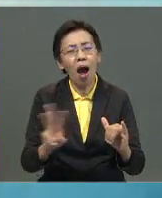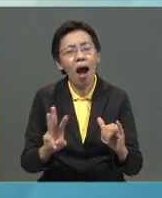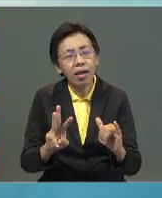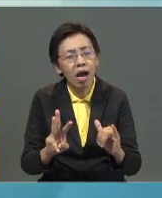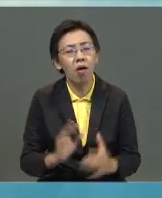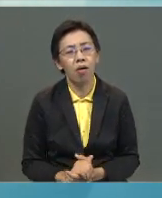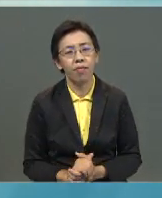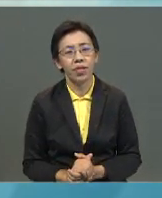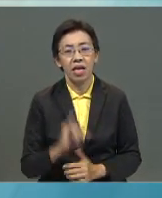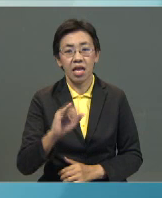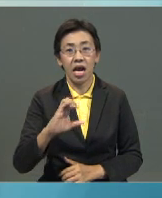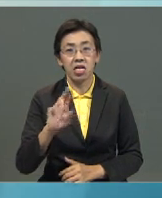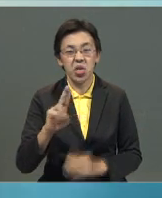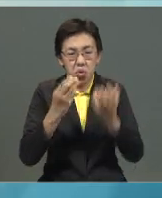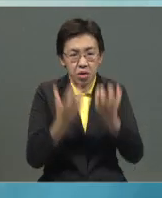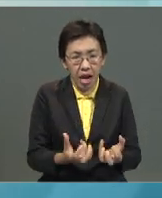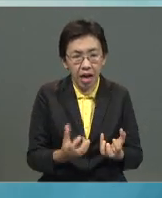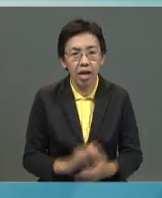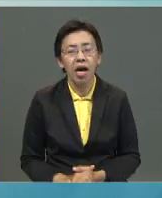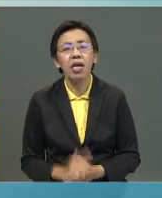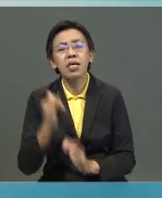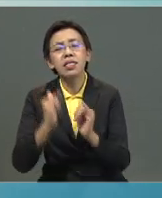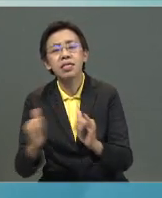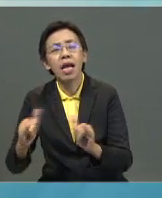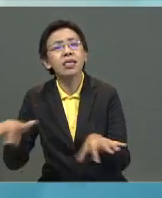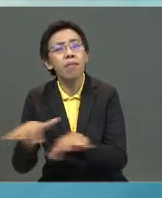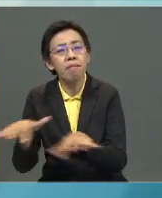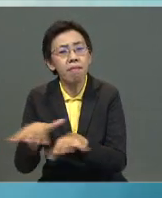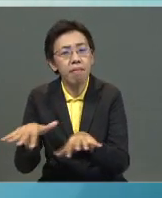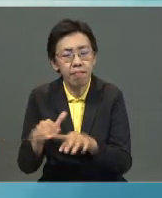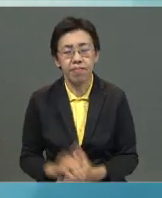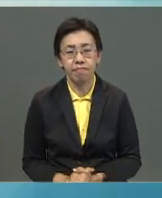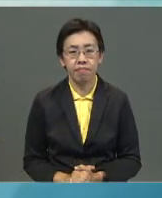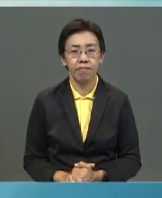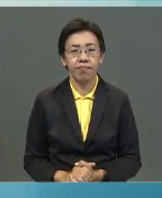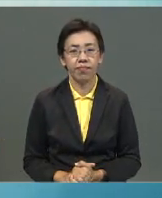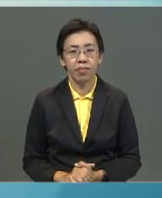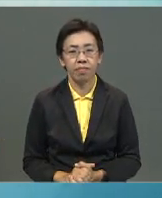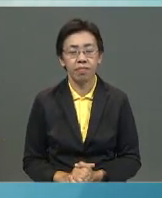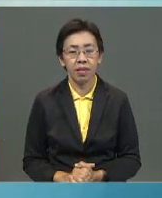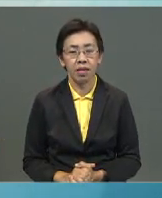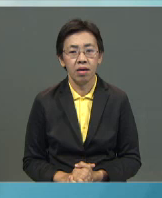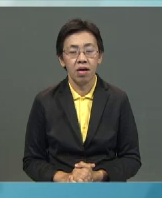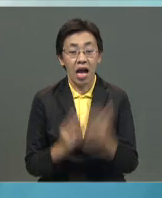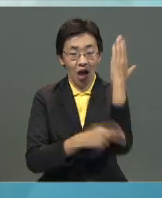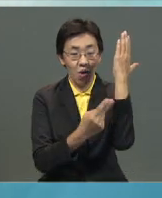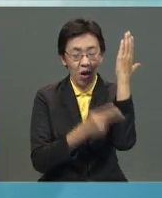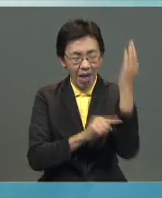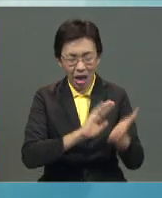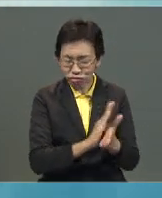แต่ณตอนนี้เนี่ยเรื่องของความพร้อมไม่ว่าจะเป็นเรื่องเตียงนะครับมีตัวเลขออกมาบอกได้เลยนะครับว่าเขตสุขภาพแต่ต่างๆที่มีเท่าไหร่นะครับนะครับในกทมเนี่ยฮะเตียงว่างนะครับทั้งในระดับระดับที่เป็นICUหรือไม่ใช่ ICUแล้วก็ Hot video